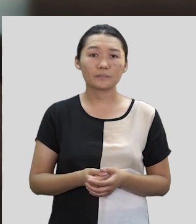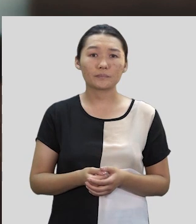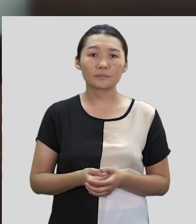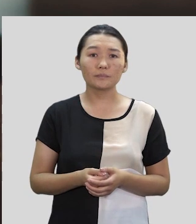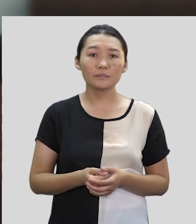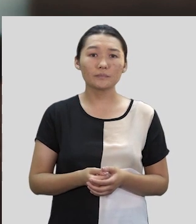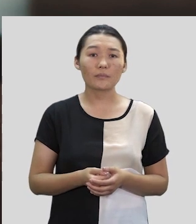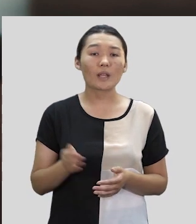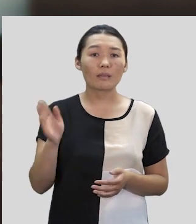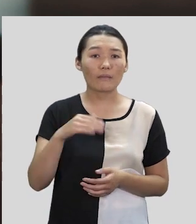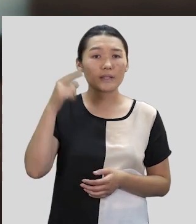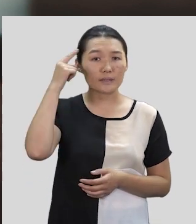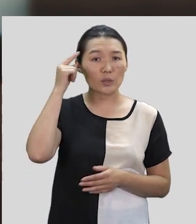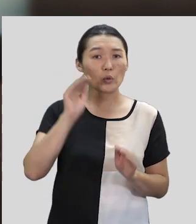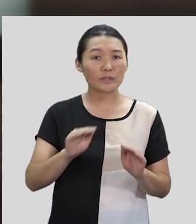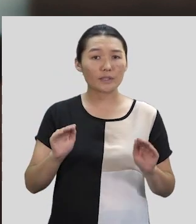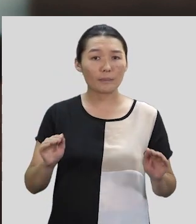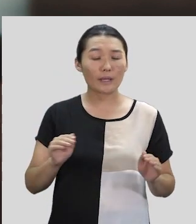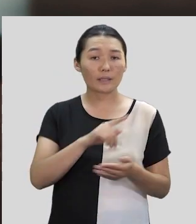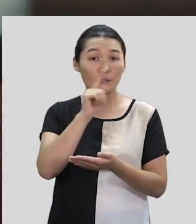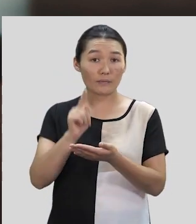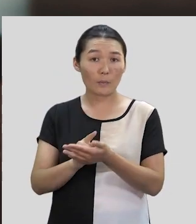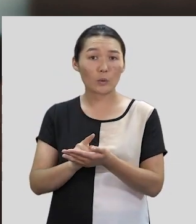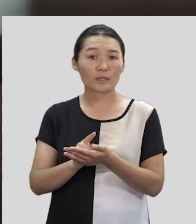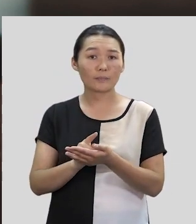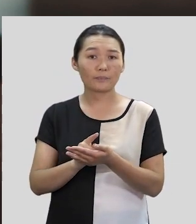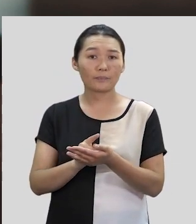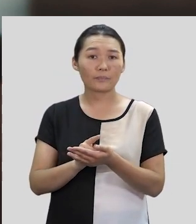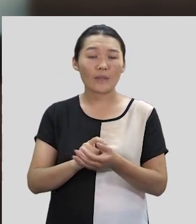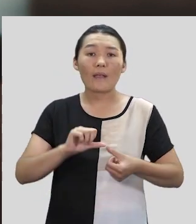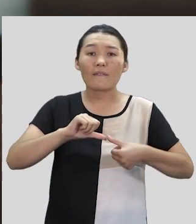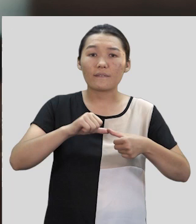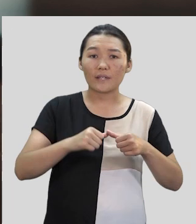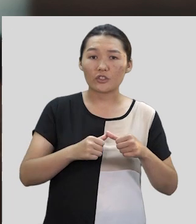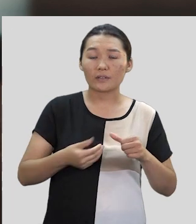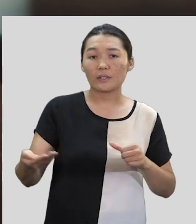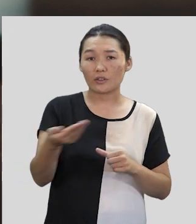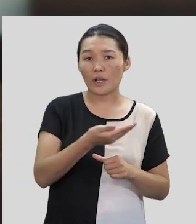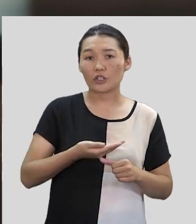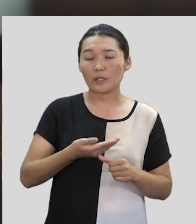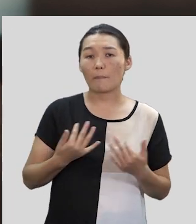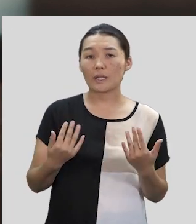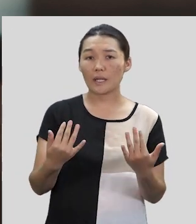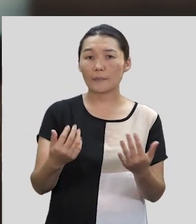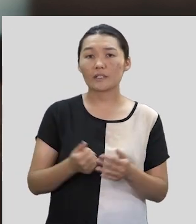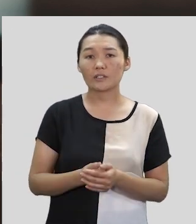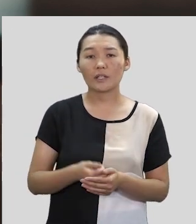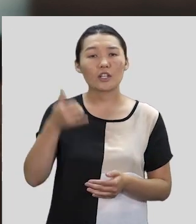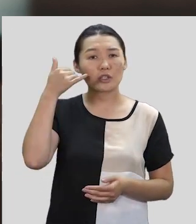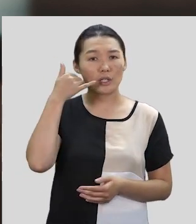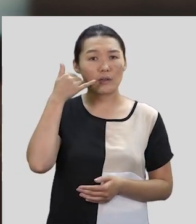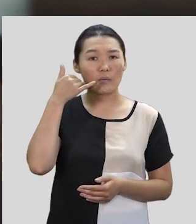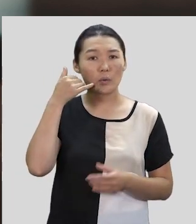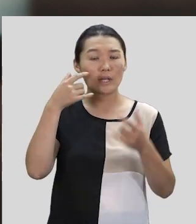давайте задумаемся ребята над вопросом вечные ли наши потребности телефон